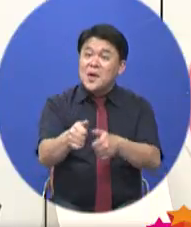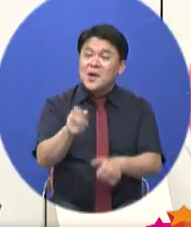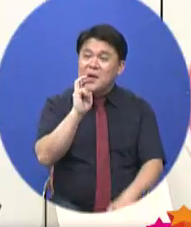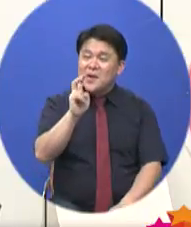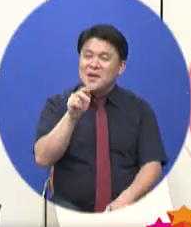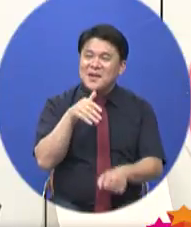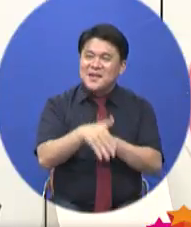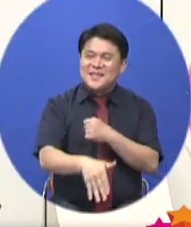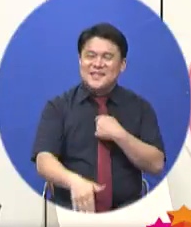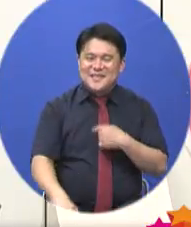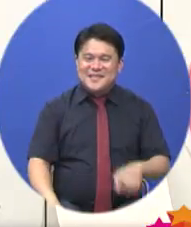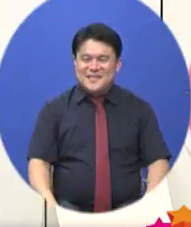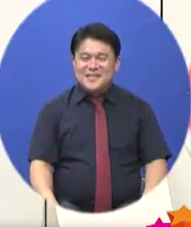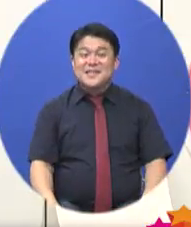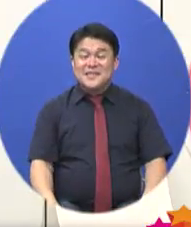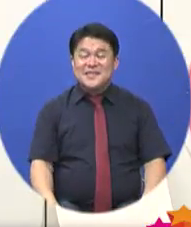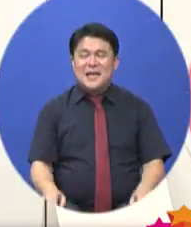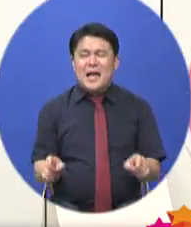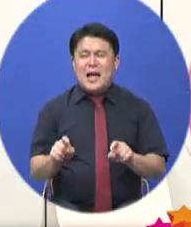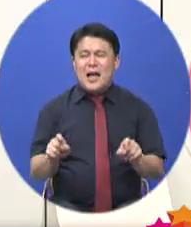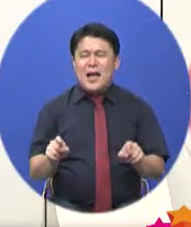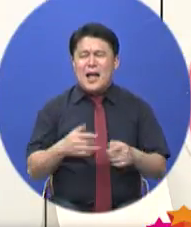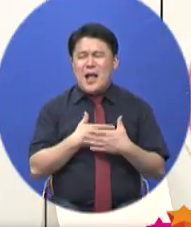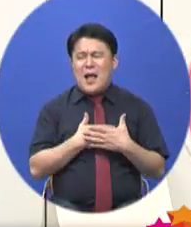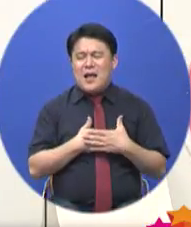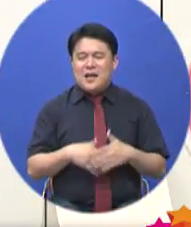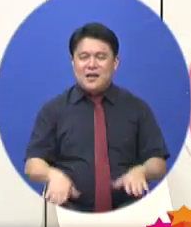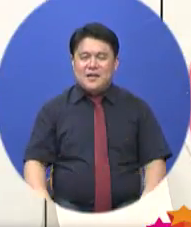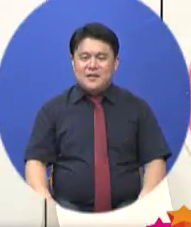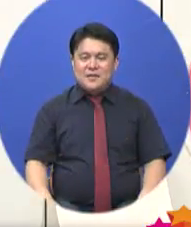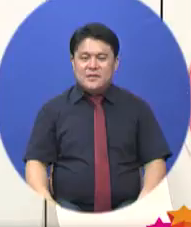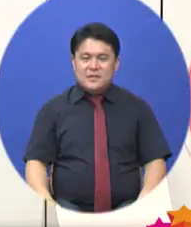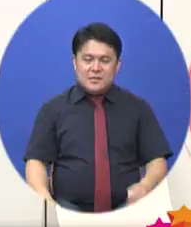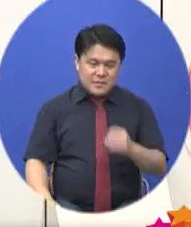근데 떨려서 그래요. 네.